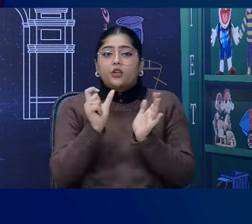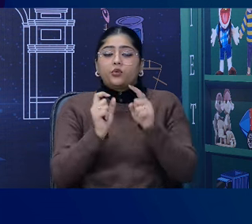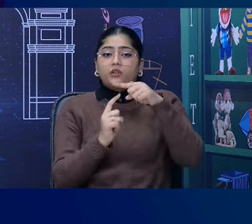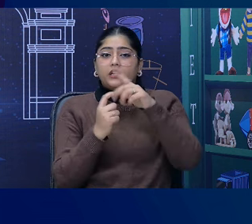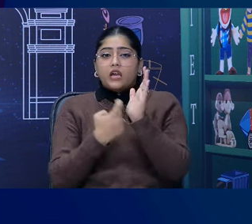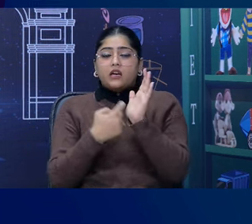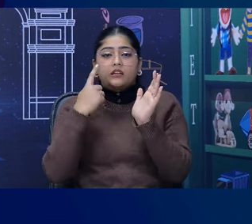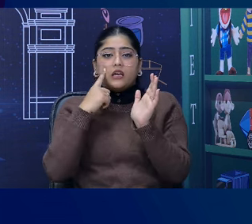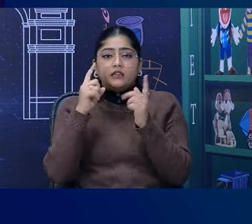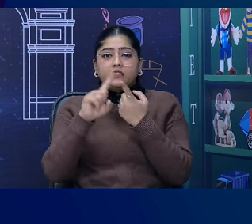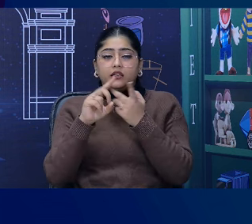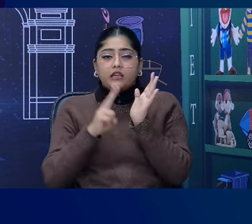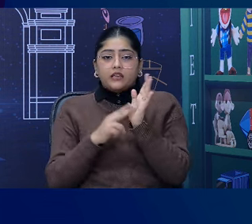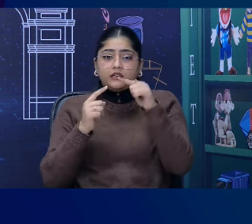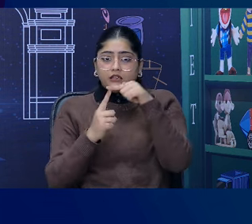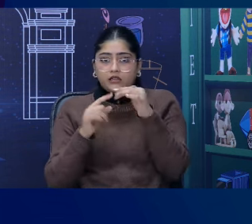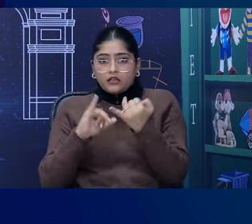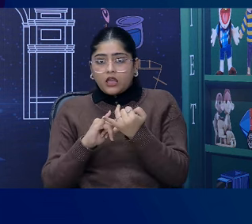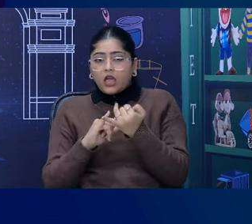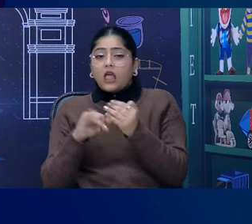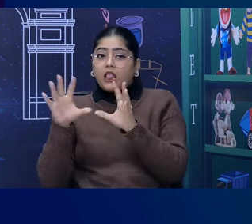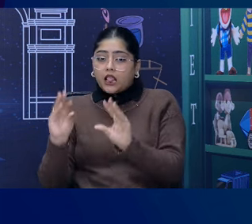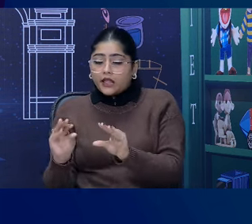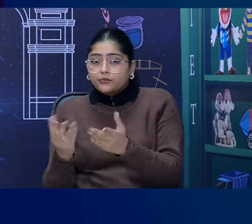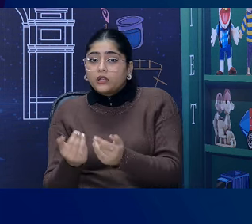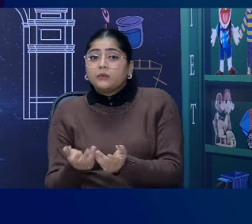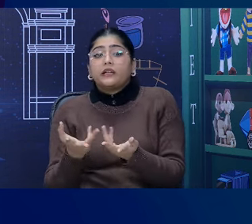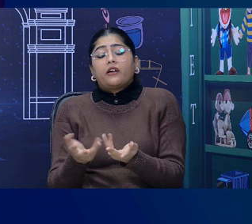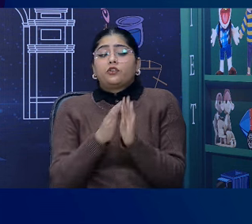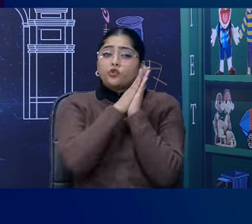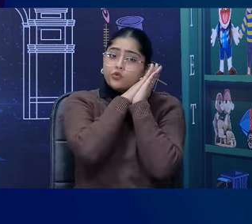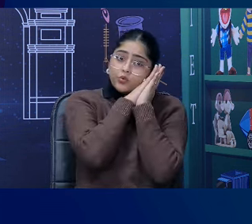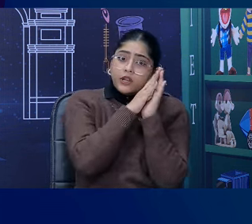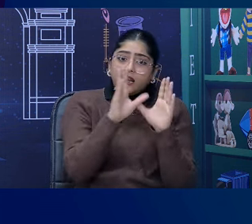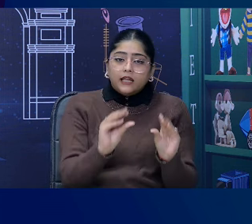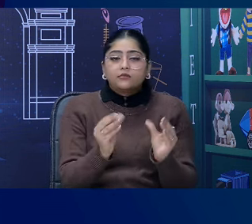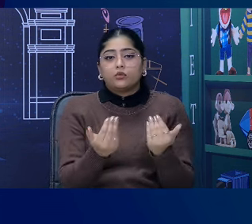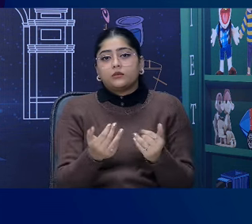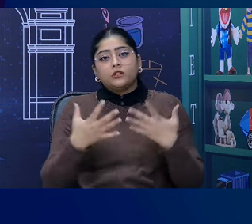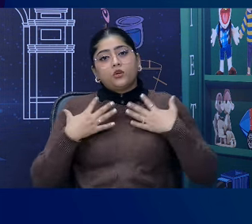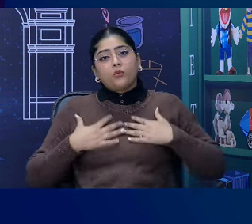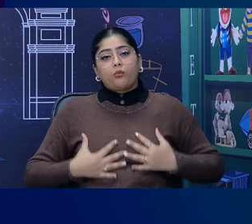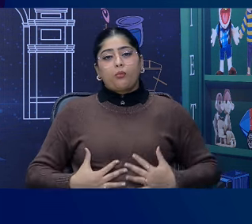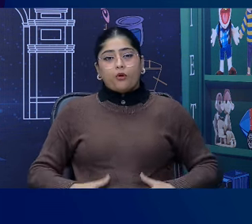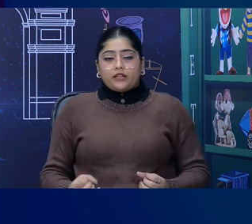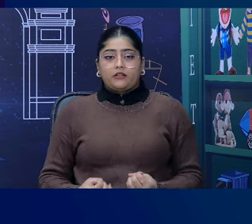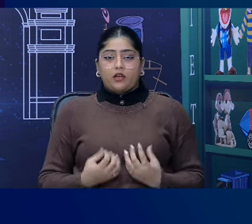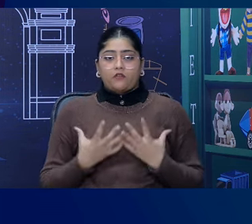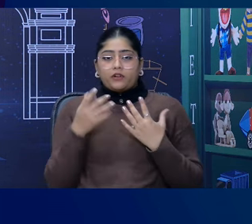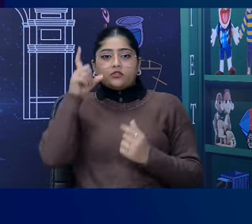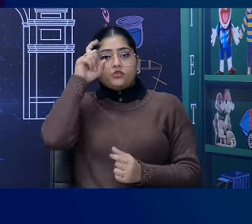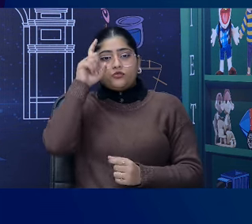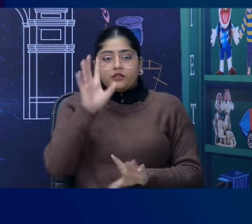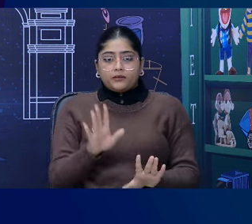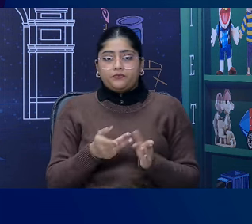वो हमें नींद नहीं पूरी हो रही है उसके कारण भी हो सकता है नेक्स्ट है आपका एनवायरमेंटल स्ट्रेसेस अब हम सब